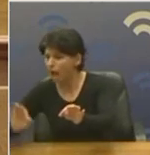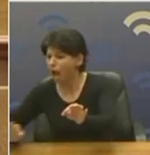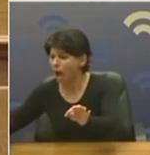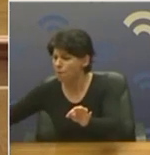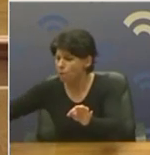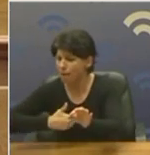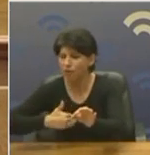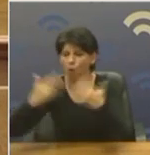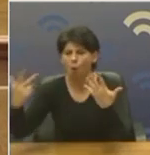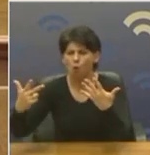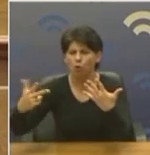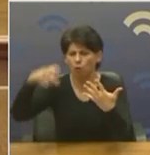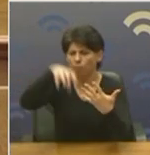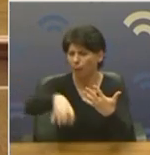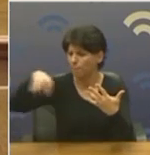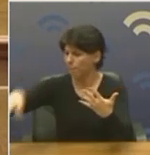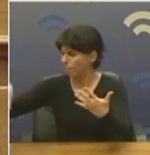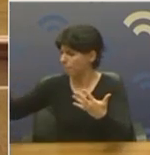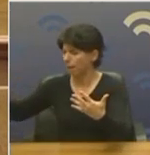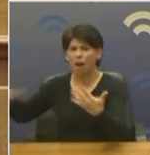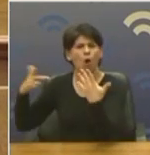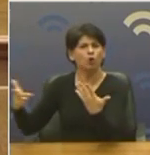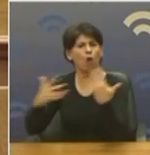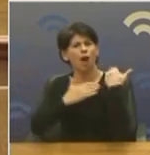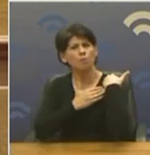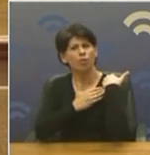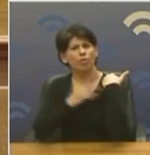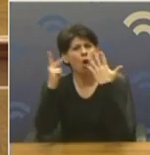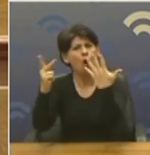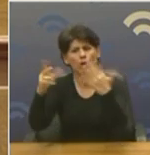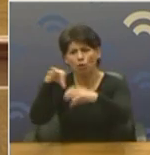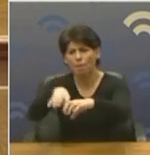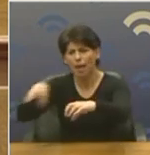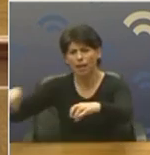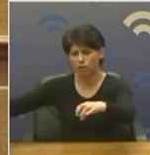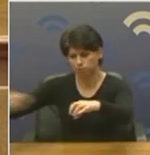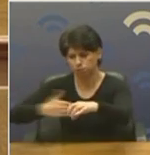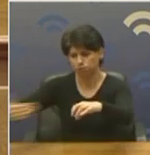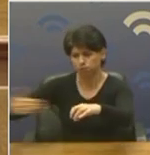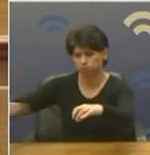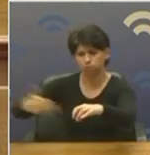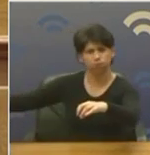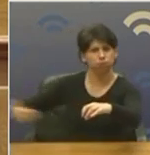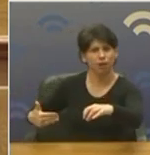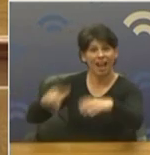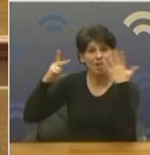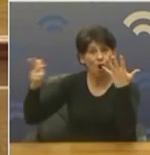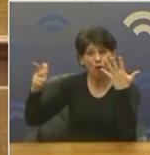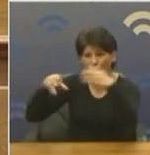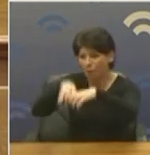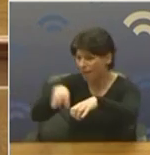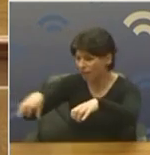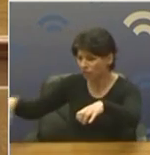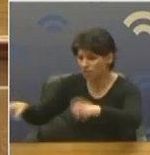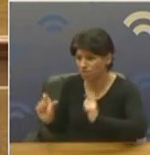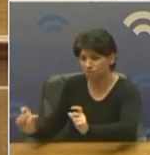σημεία στο Αιγαίο. 8! Μιλήστε με τους αρμοδίους. 8 είναι τα σημεία που έρχονται. Αν 8 σημεία δεν μπορεί να διαφυλάξει η χώρα μας στη